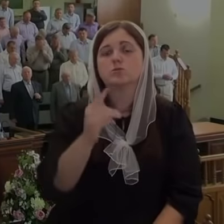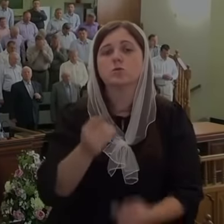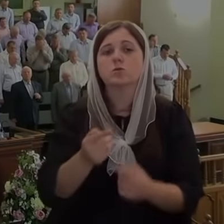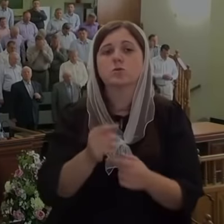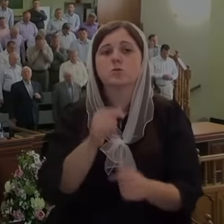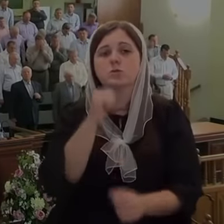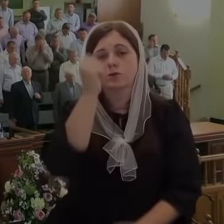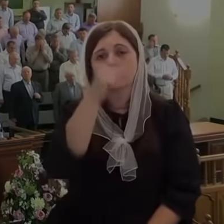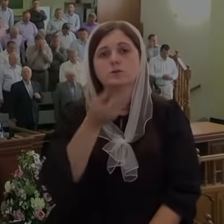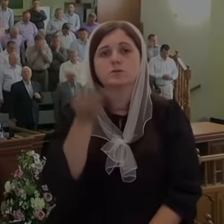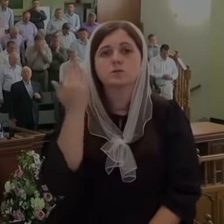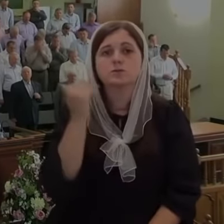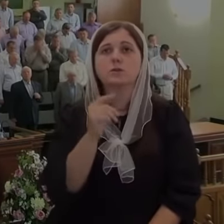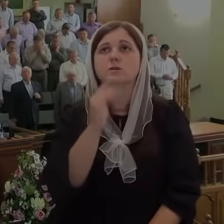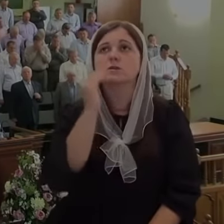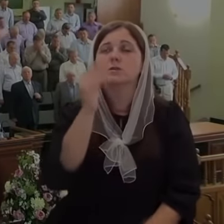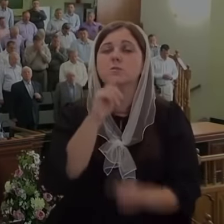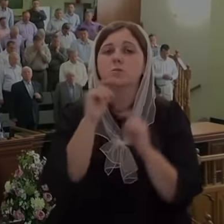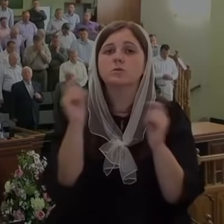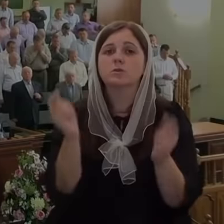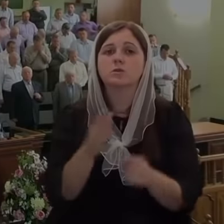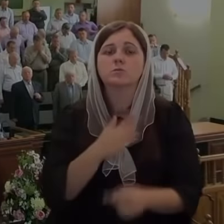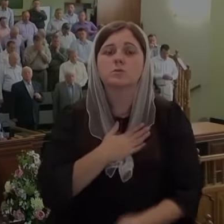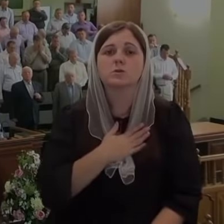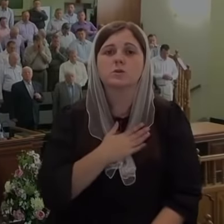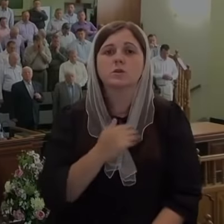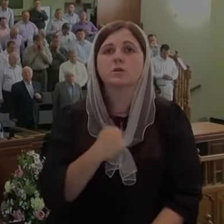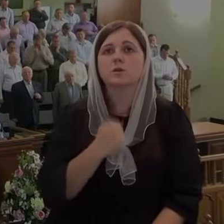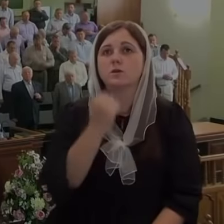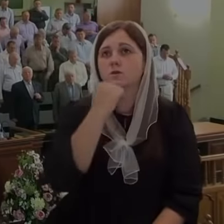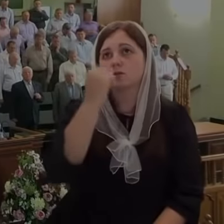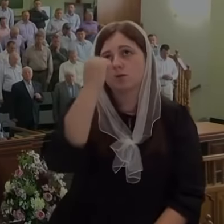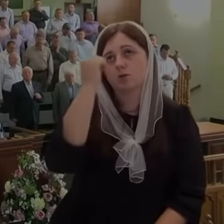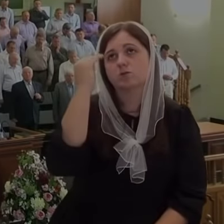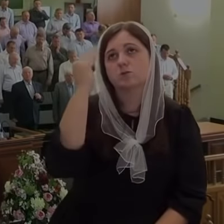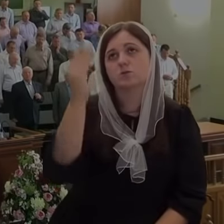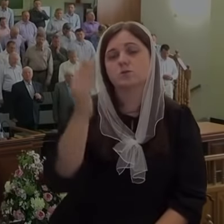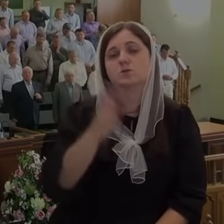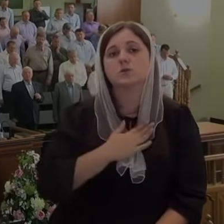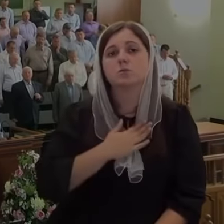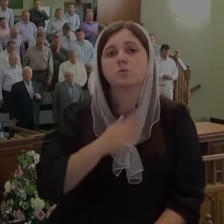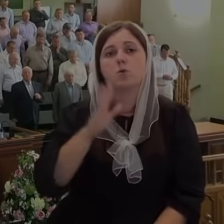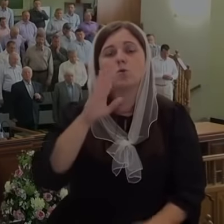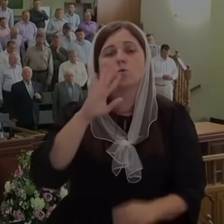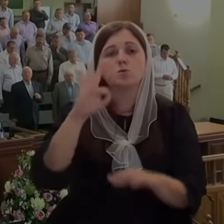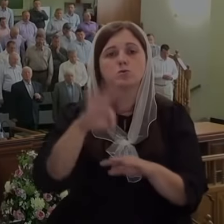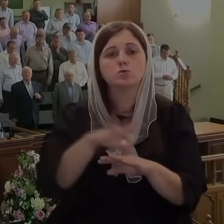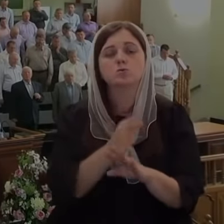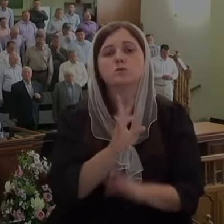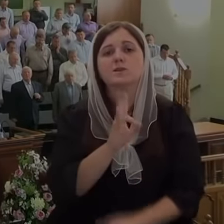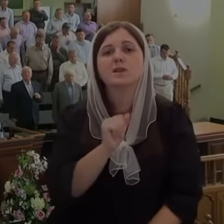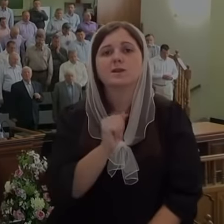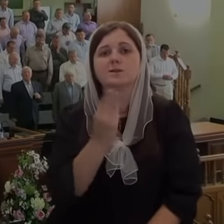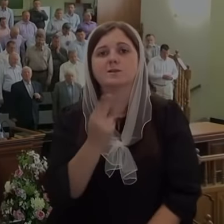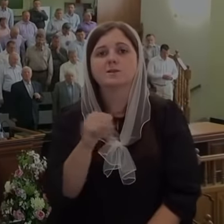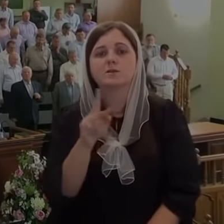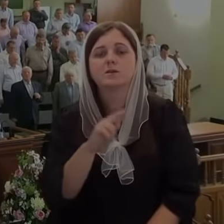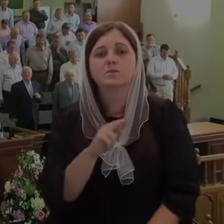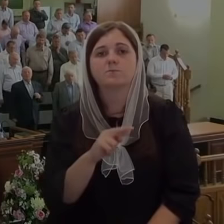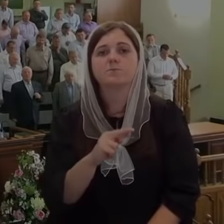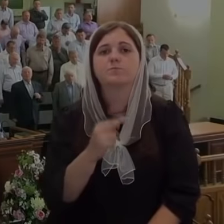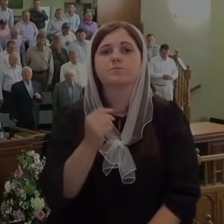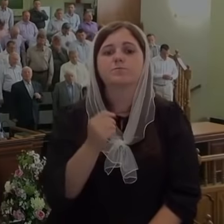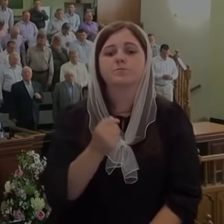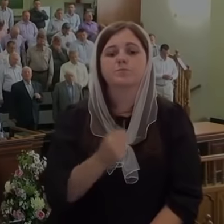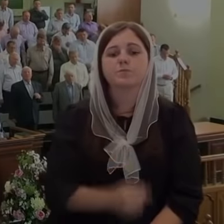назад Ты подарил мне, Господь. Я благодарен Тебе, Господь, за мою супругу Надежду, благослови ее,